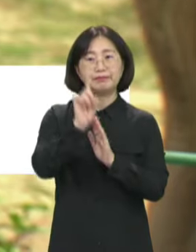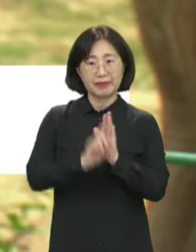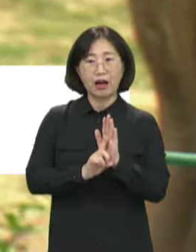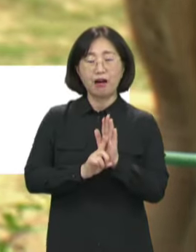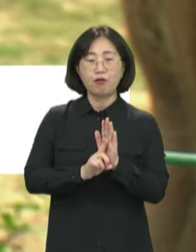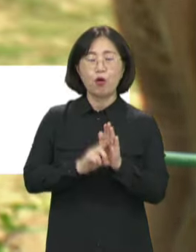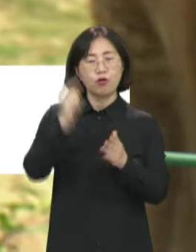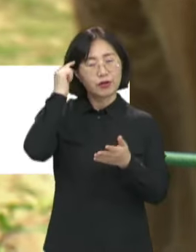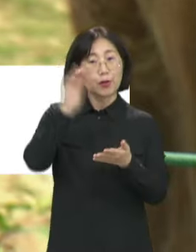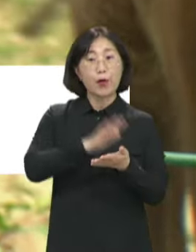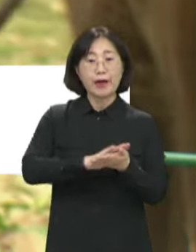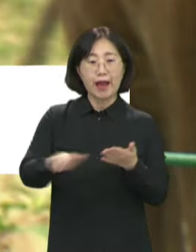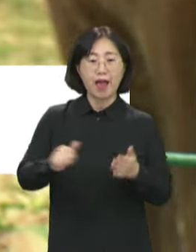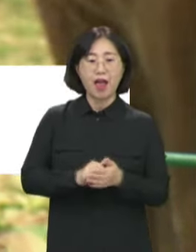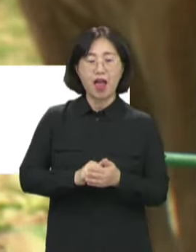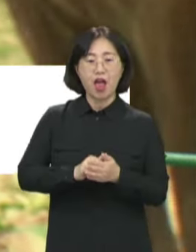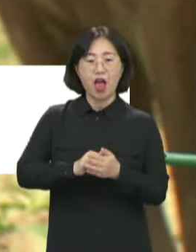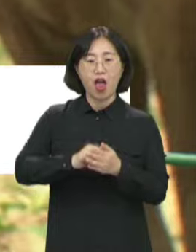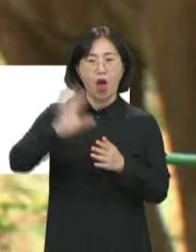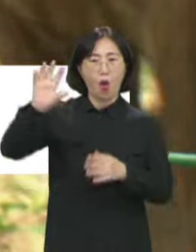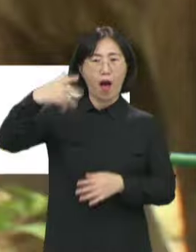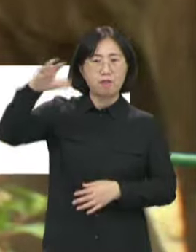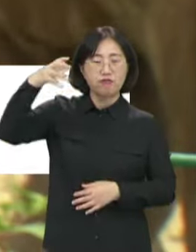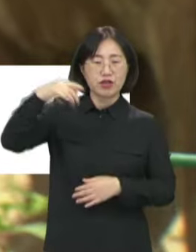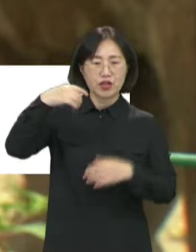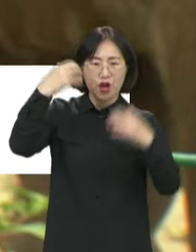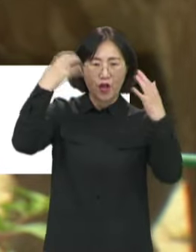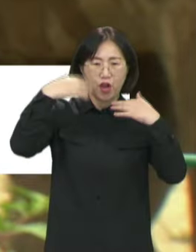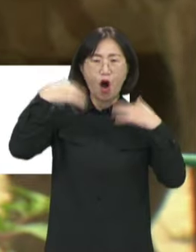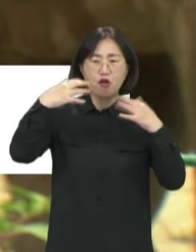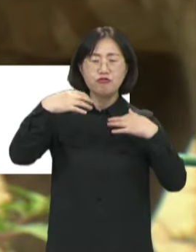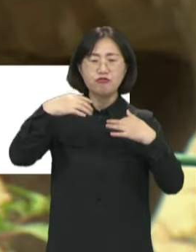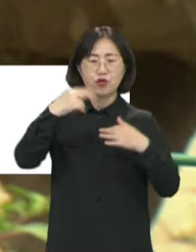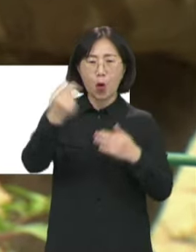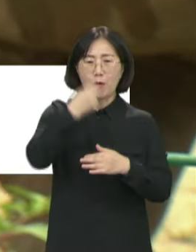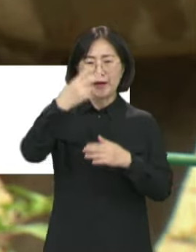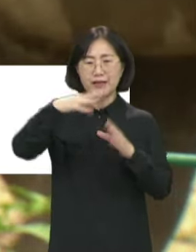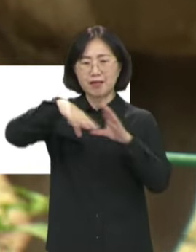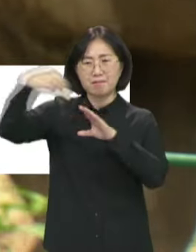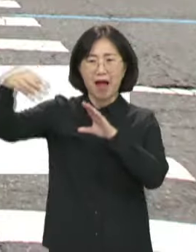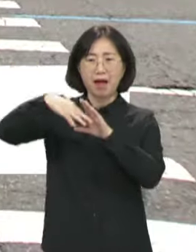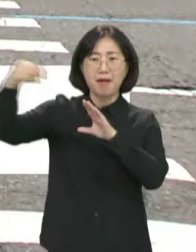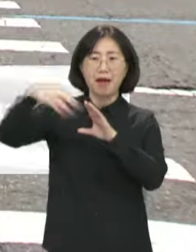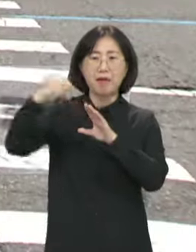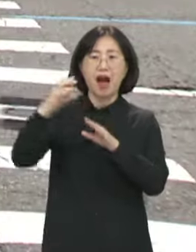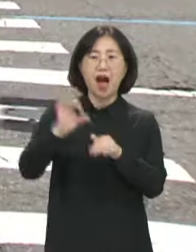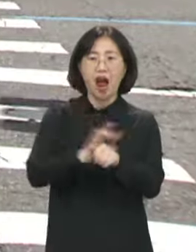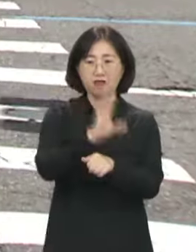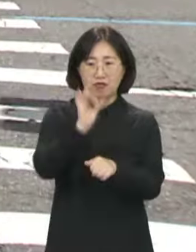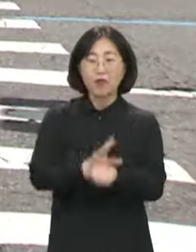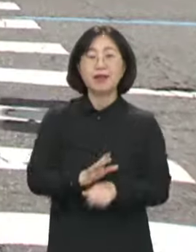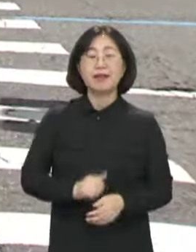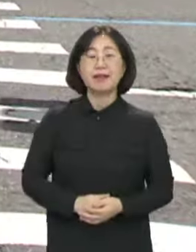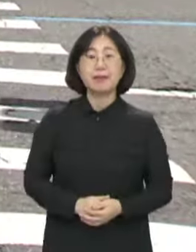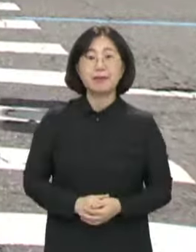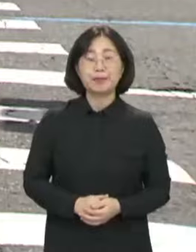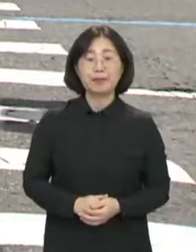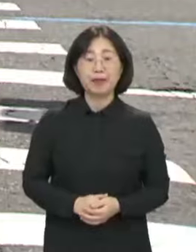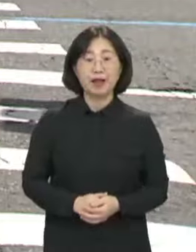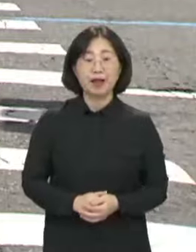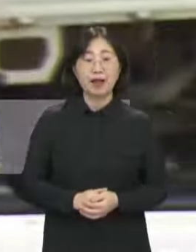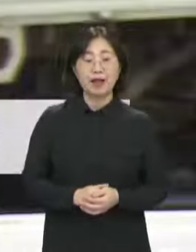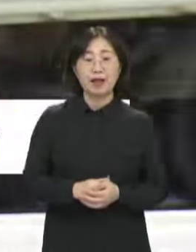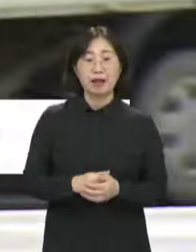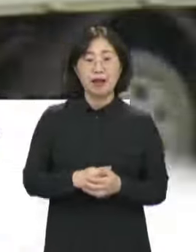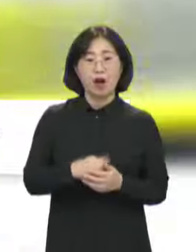하겠죠. 그래서 환풍기는 더운 공기를 계속 뿜어내게끔 24시간 돌려주고. 대전과 세종, 충남엔